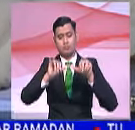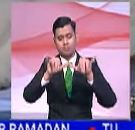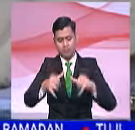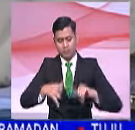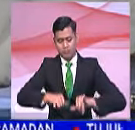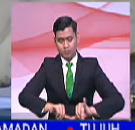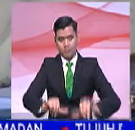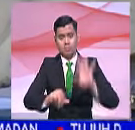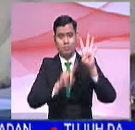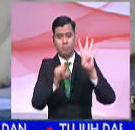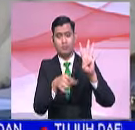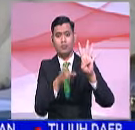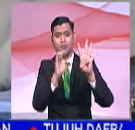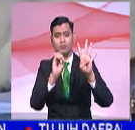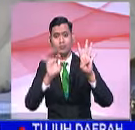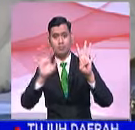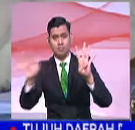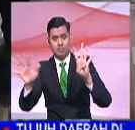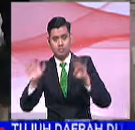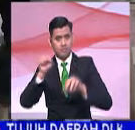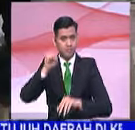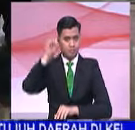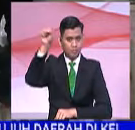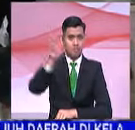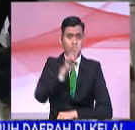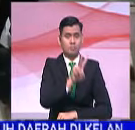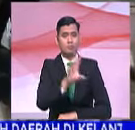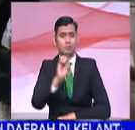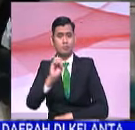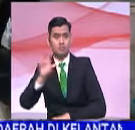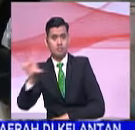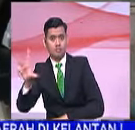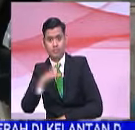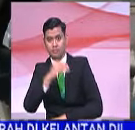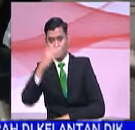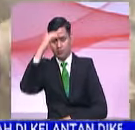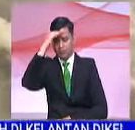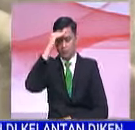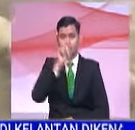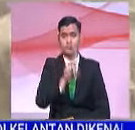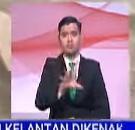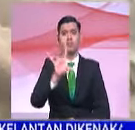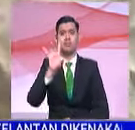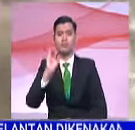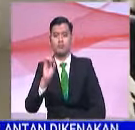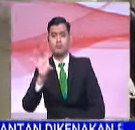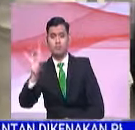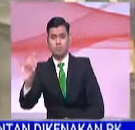459 kes, Sabah 202 kes dan Johor 182 kes.